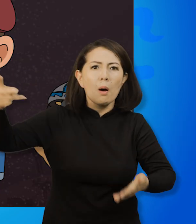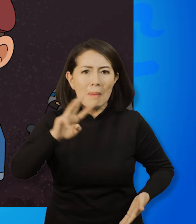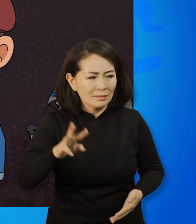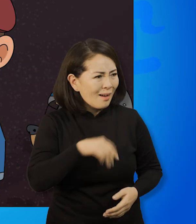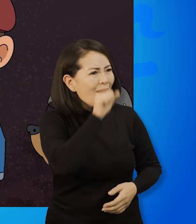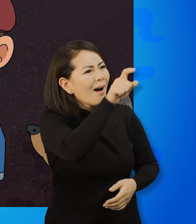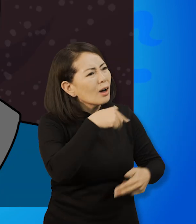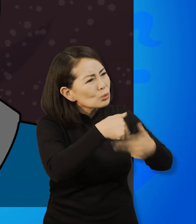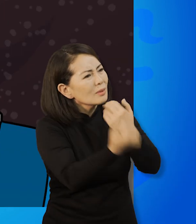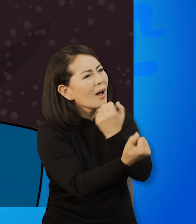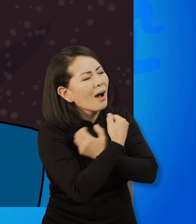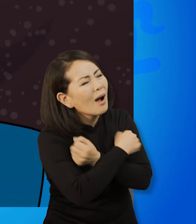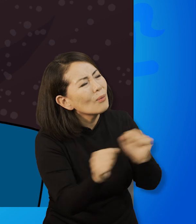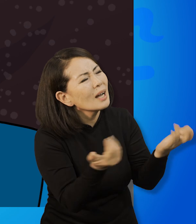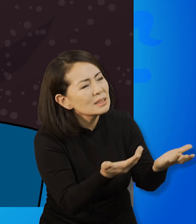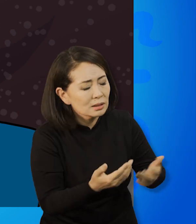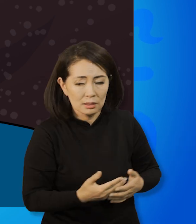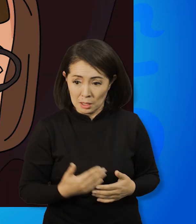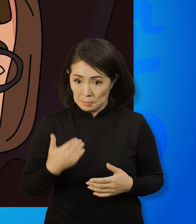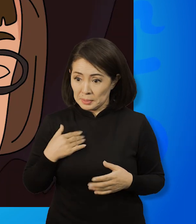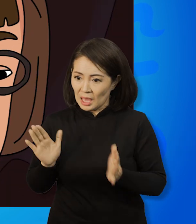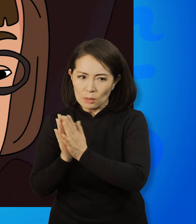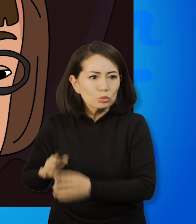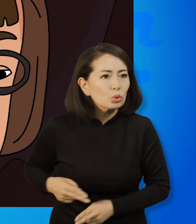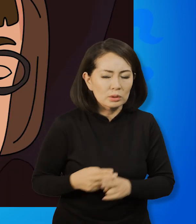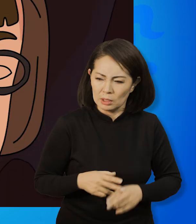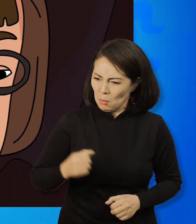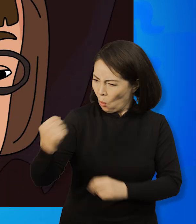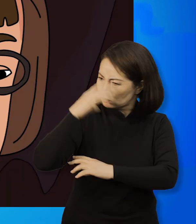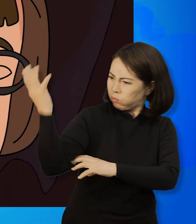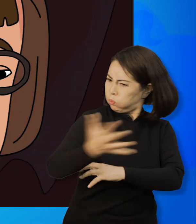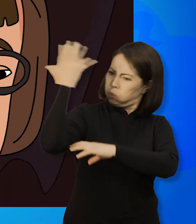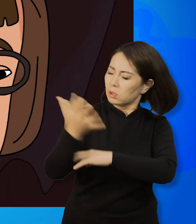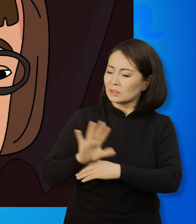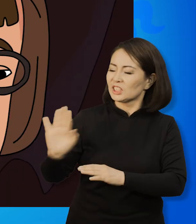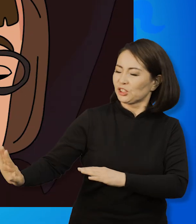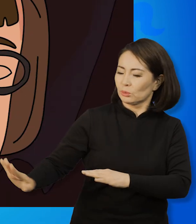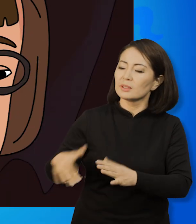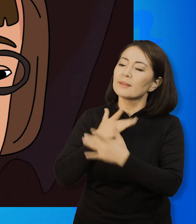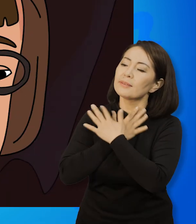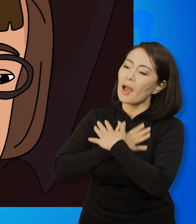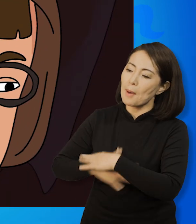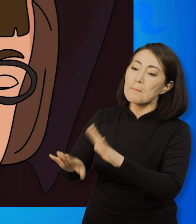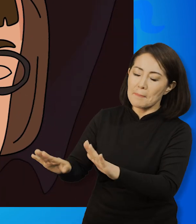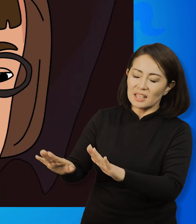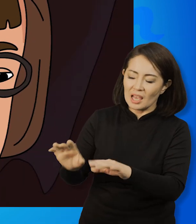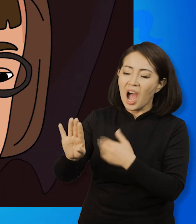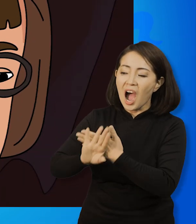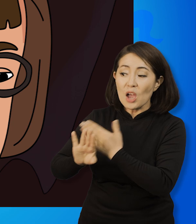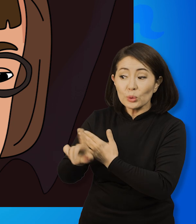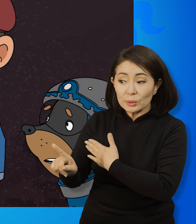найзыг авраарай. Алю, би хамтгарыг. Хитрхи хүчтэй салхилж байна. Би хайсан дээр та хэдэнд аюулгүй байж